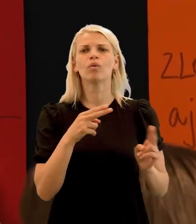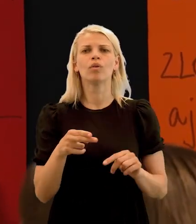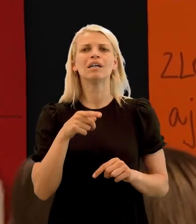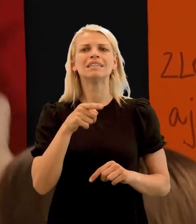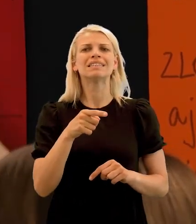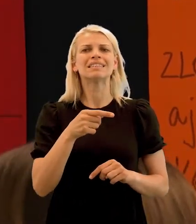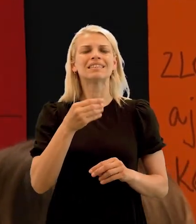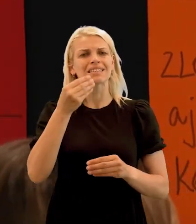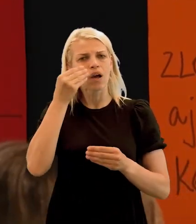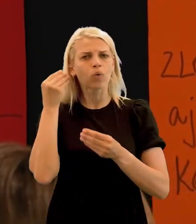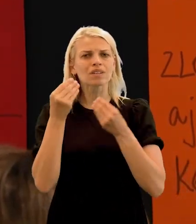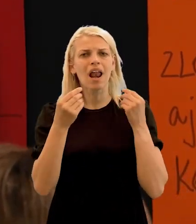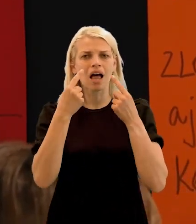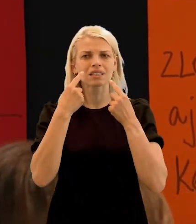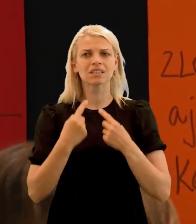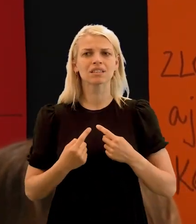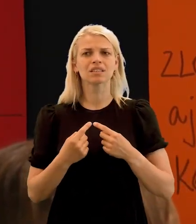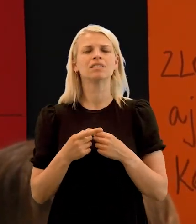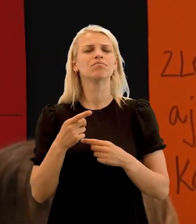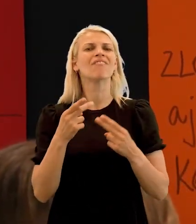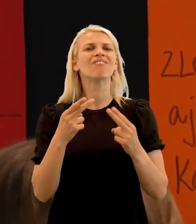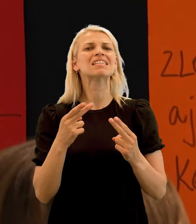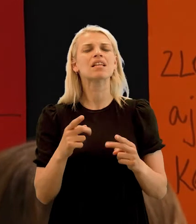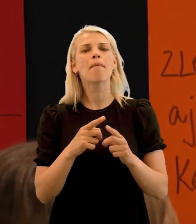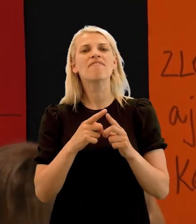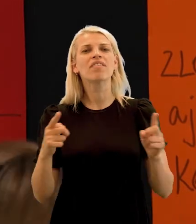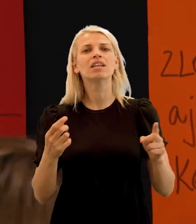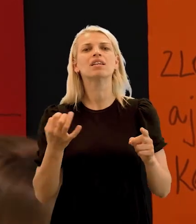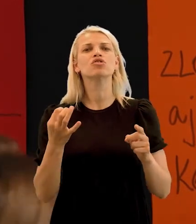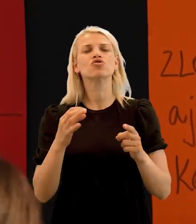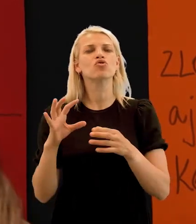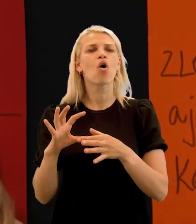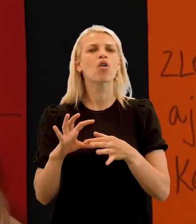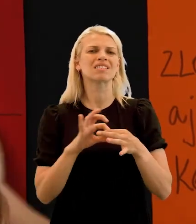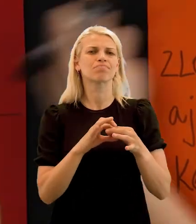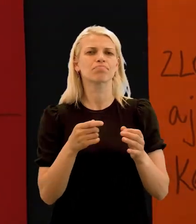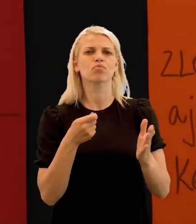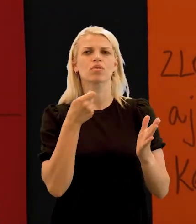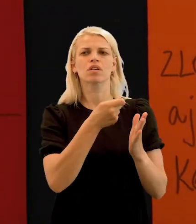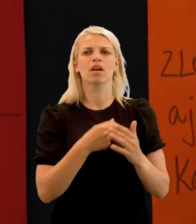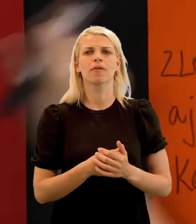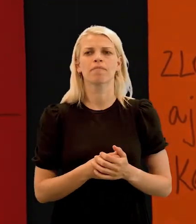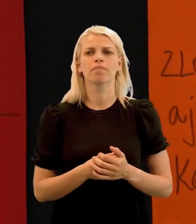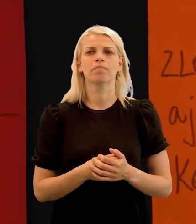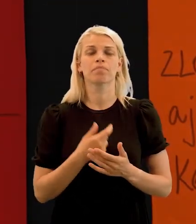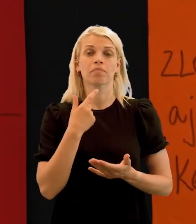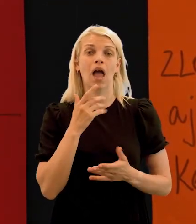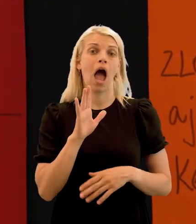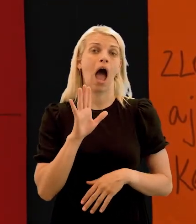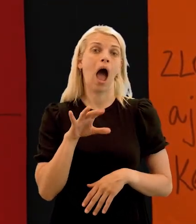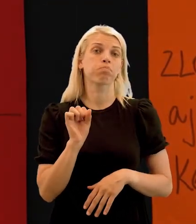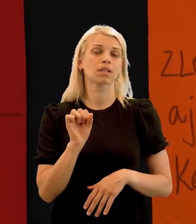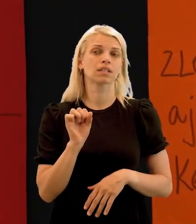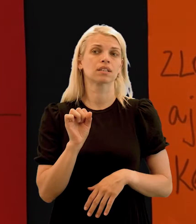slzy. Podľa významu tej vety doplniť spojku. Mohli by sme doplniť napríklad spojku aby.